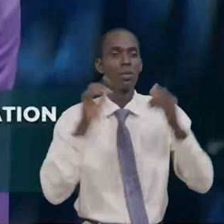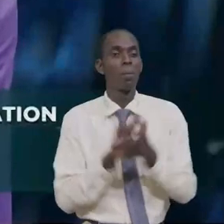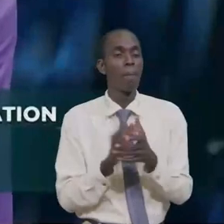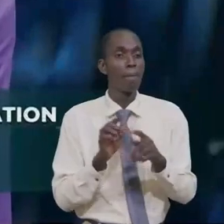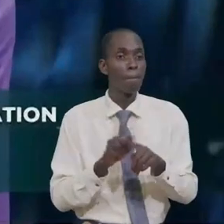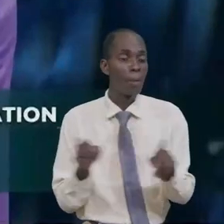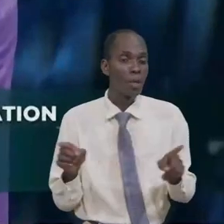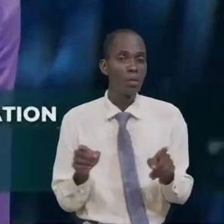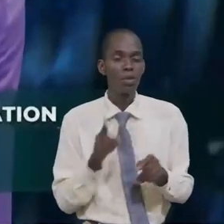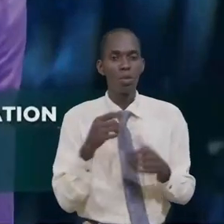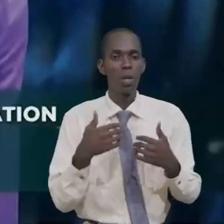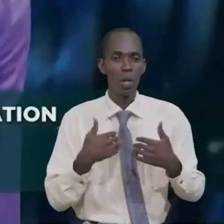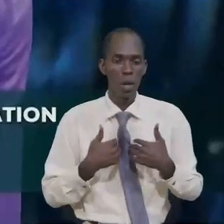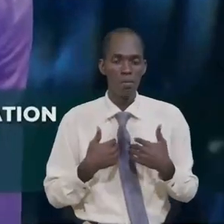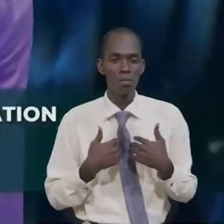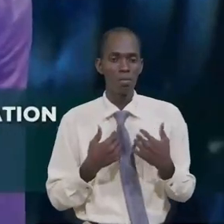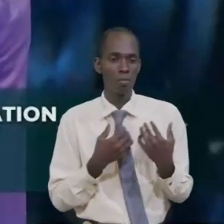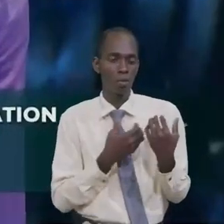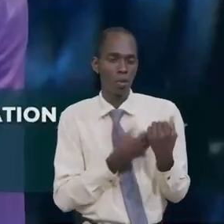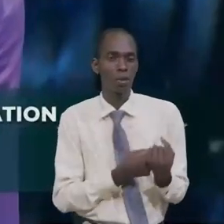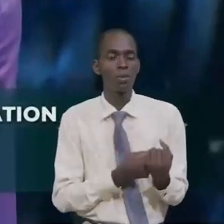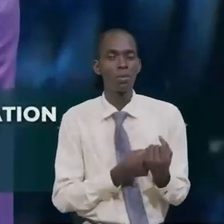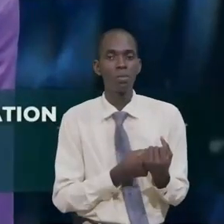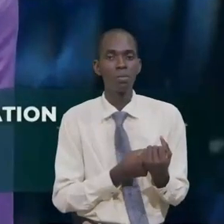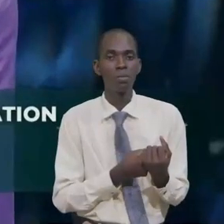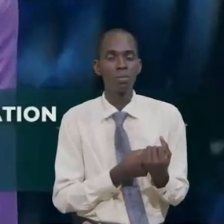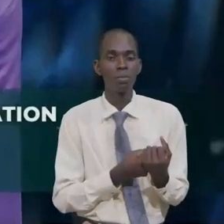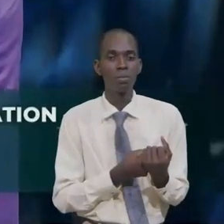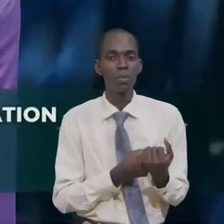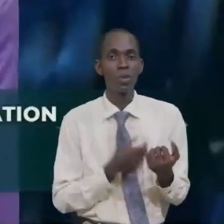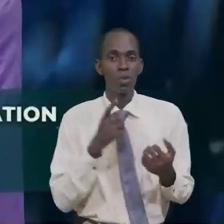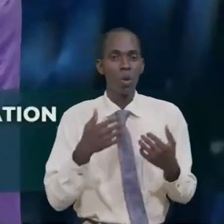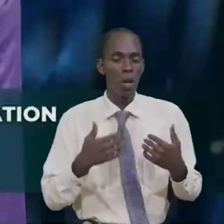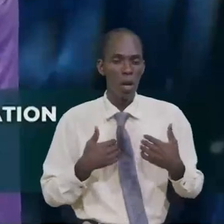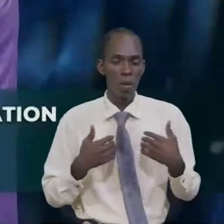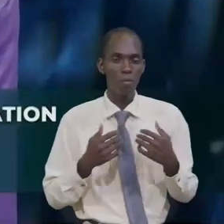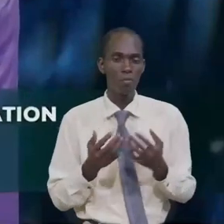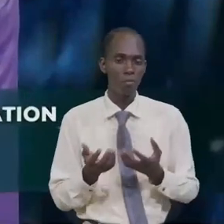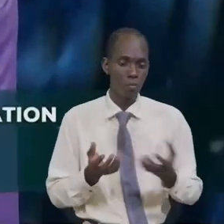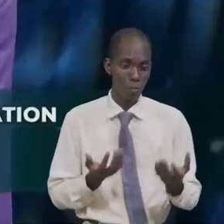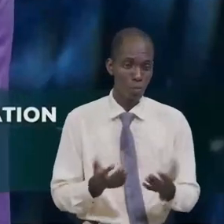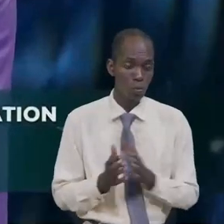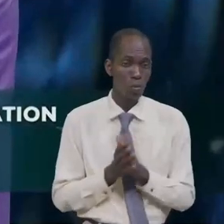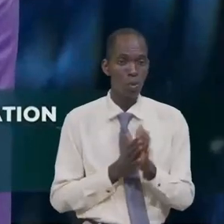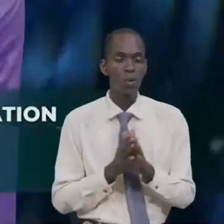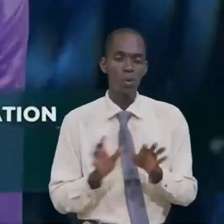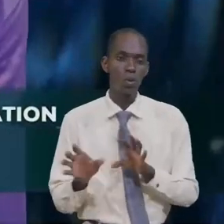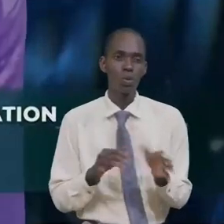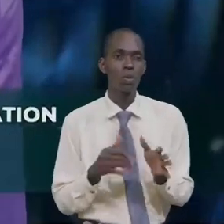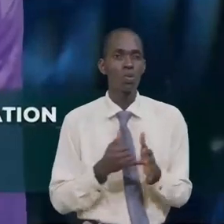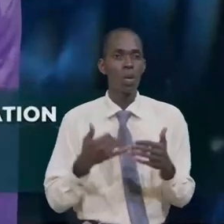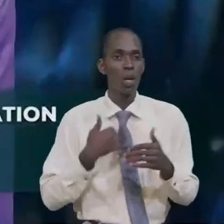courage faites quelque chose tu as la passion vous faites quelque chose tu as la vision mais tu dois faire